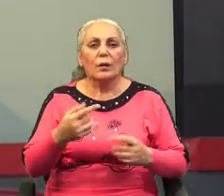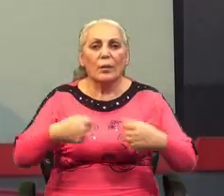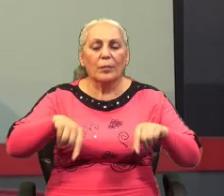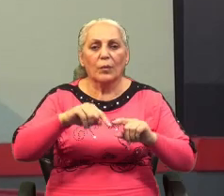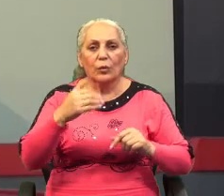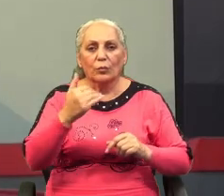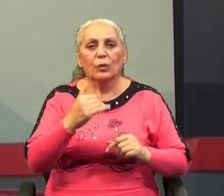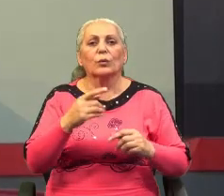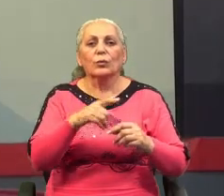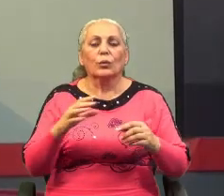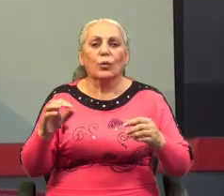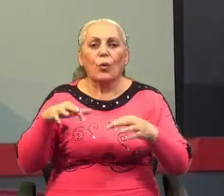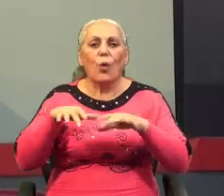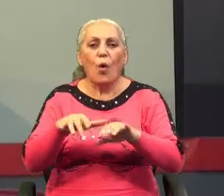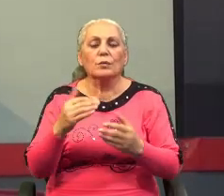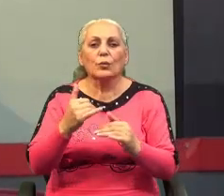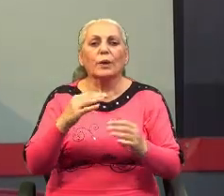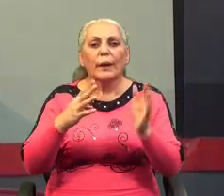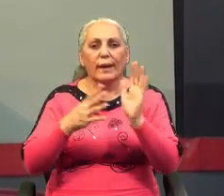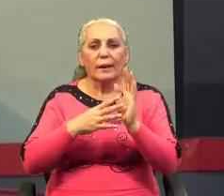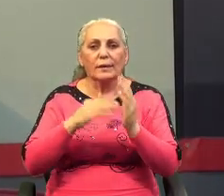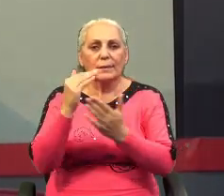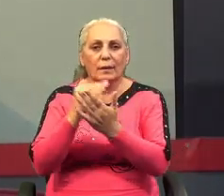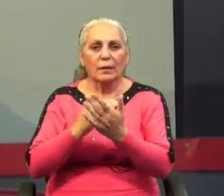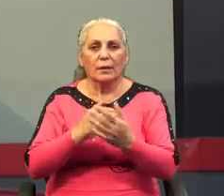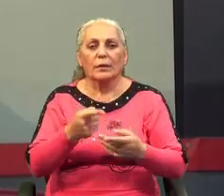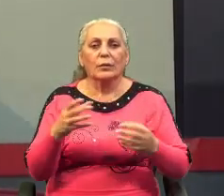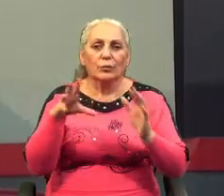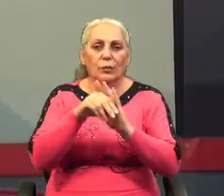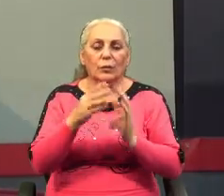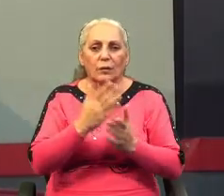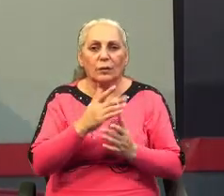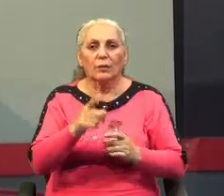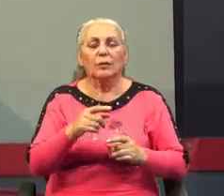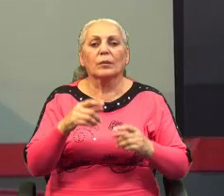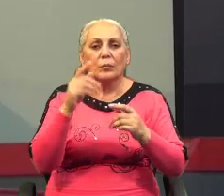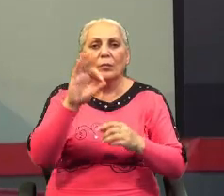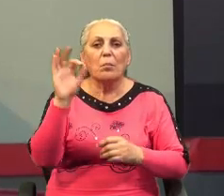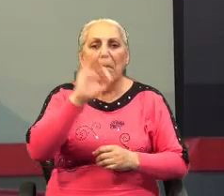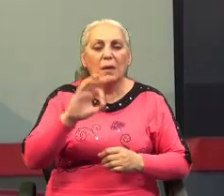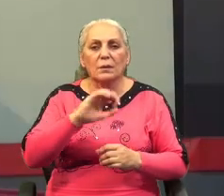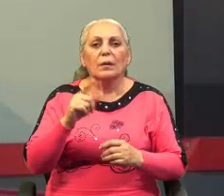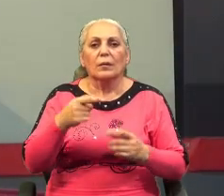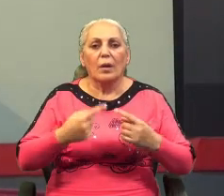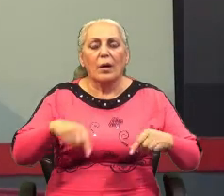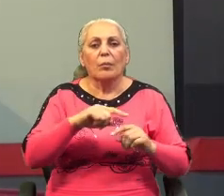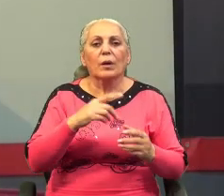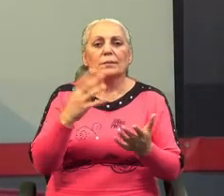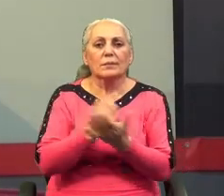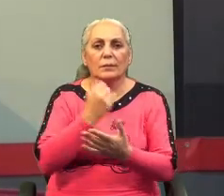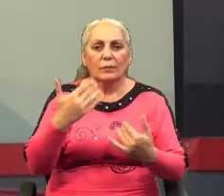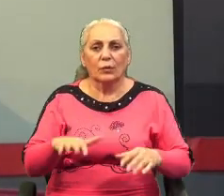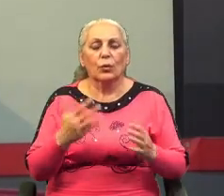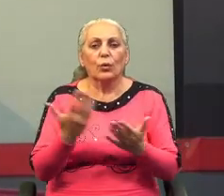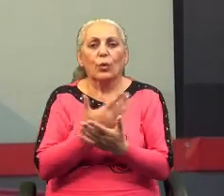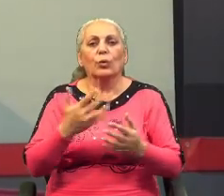համայնքի համագործակցությամբ 9 ծրագիր է կյանքի կոչվել։ Մեր առաջին անդրադարձն այն մասին է, որ համայնքը ձեռք է բերել նոր գյուղ տեխնիկա և